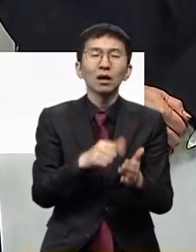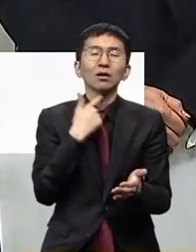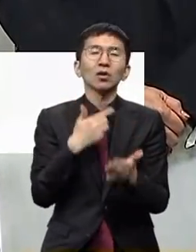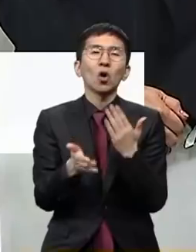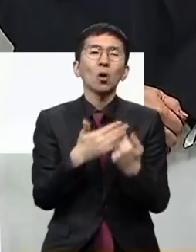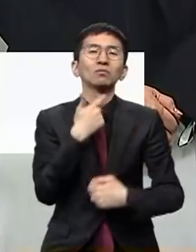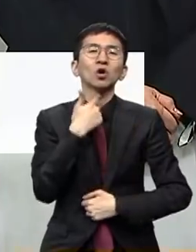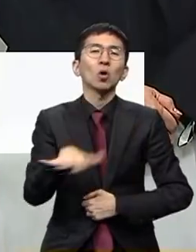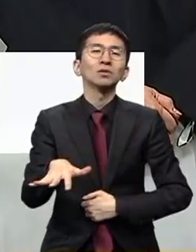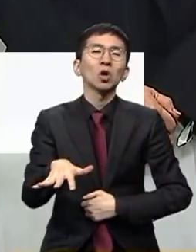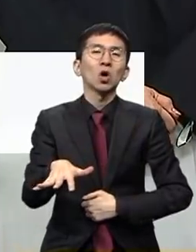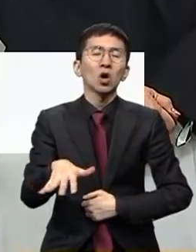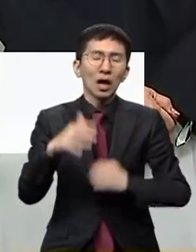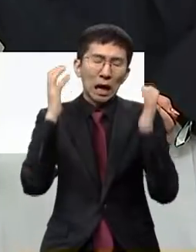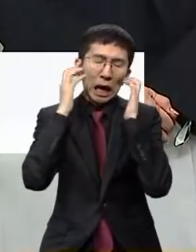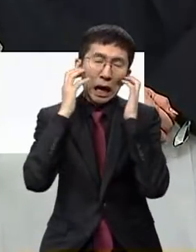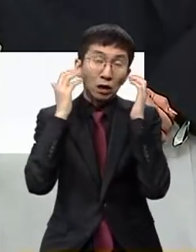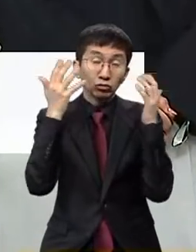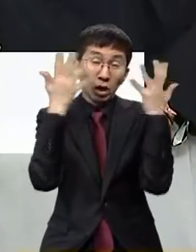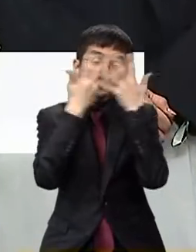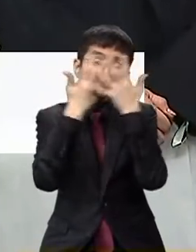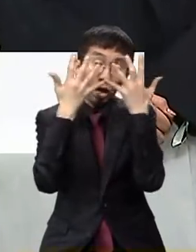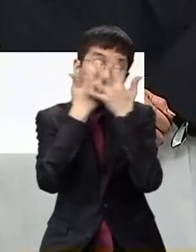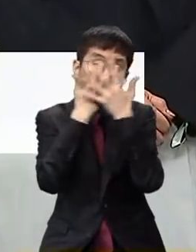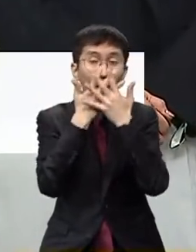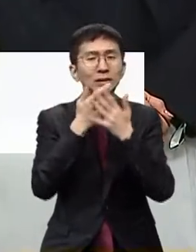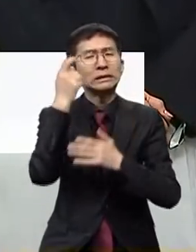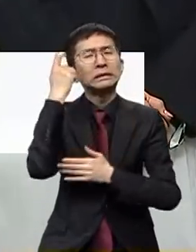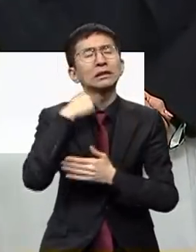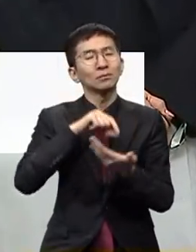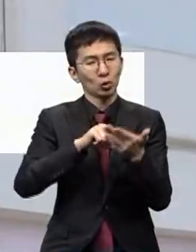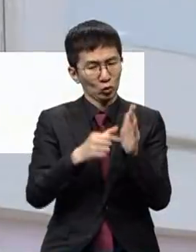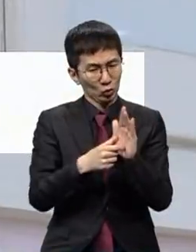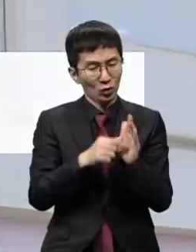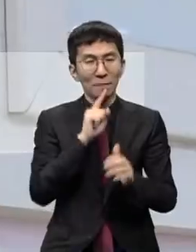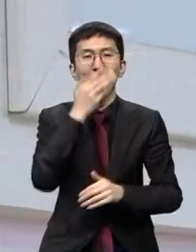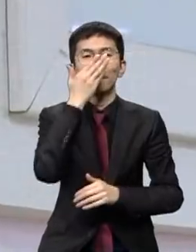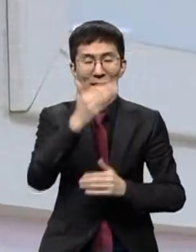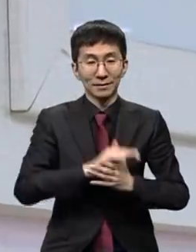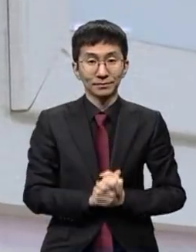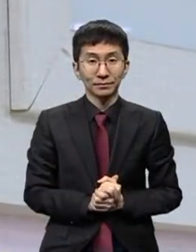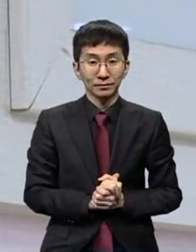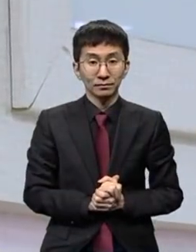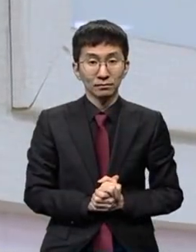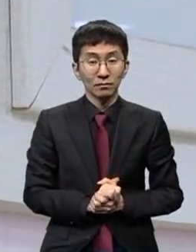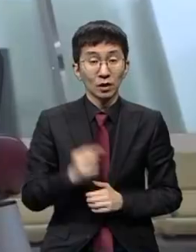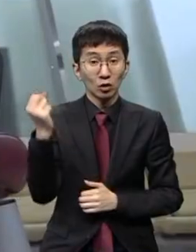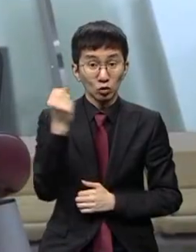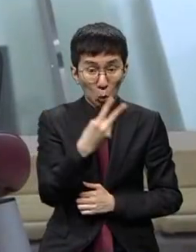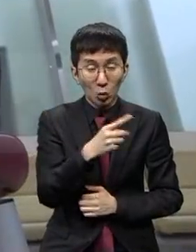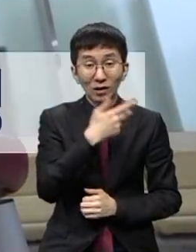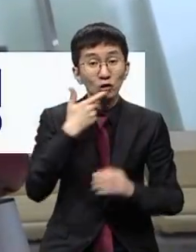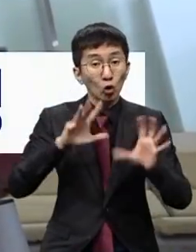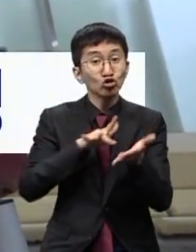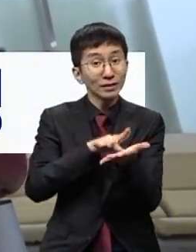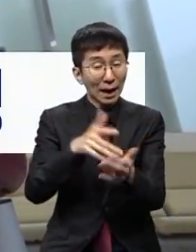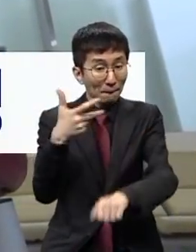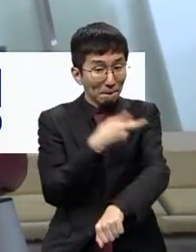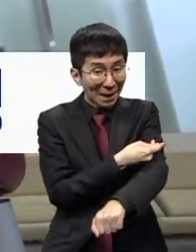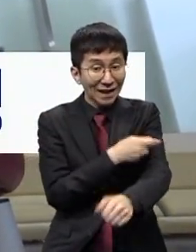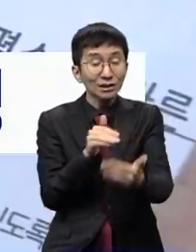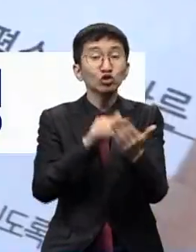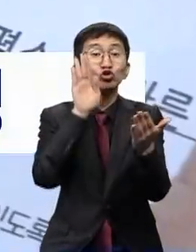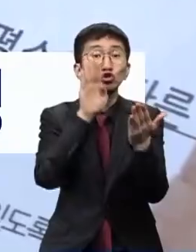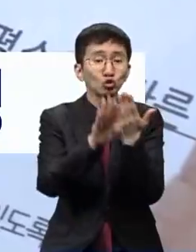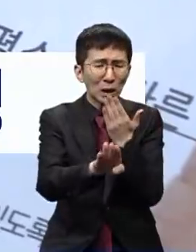통증이 있고 시야가 흐려지는 증상 등이 보고될 수 있습니다. 보건당국은 또 아스트라제네카 백신 접종 뒤